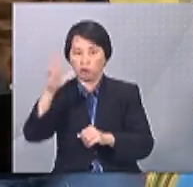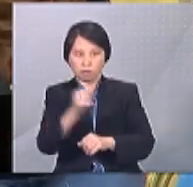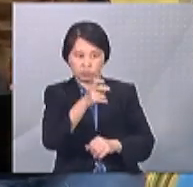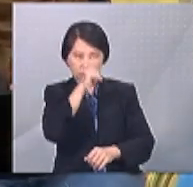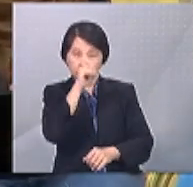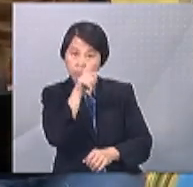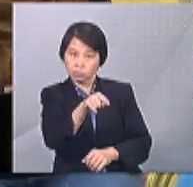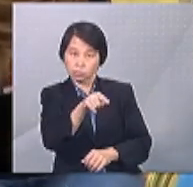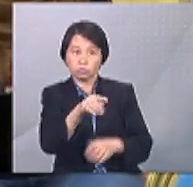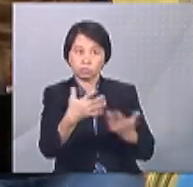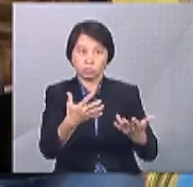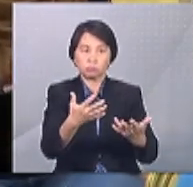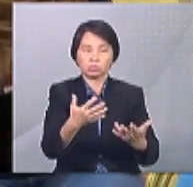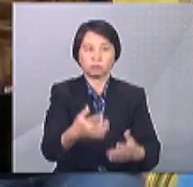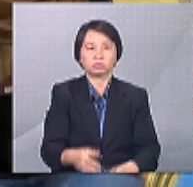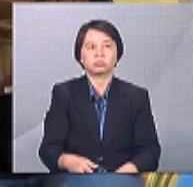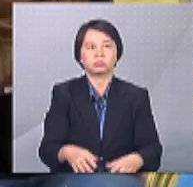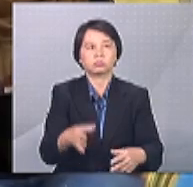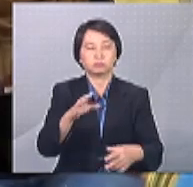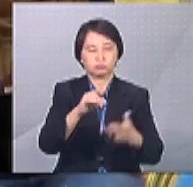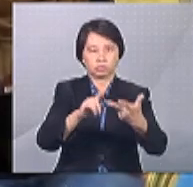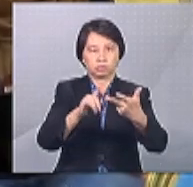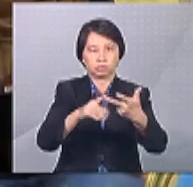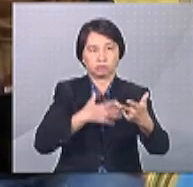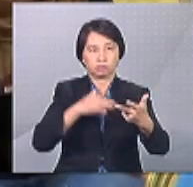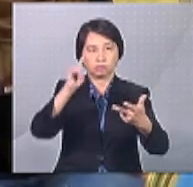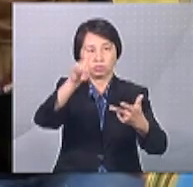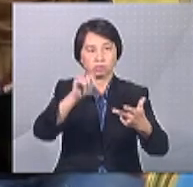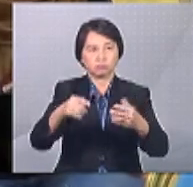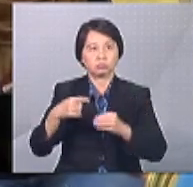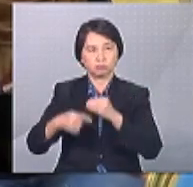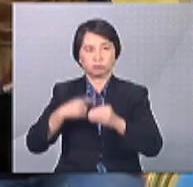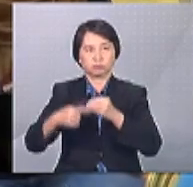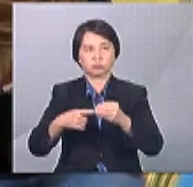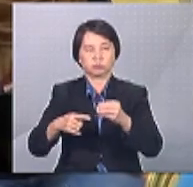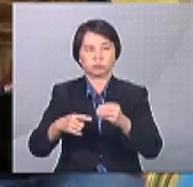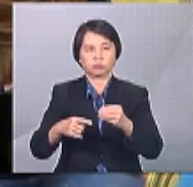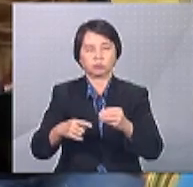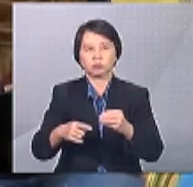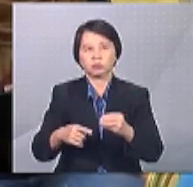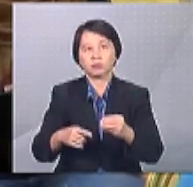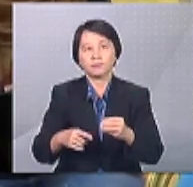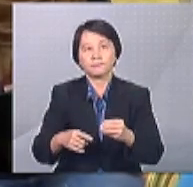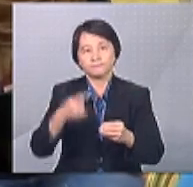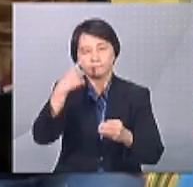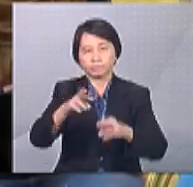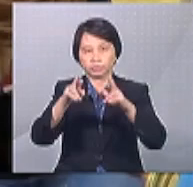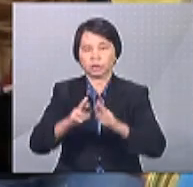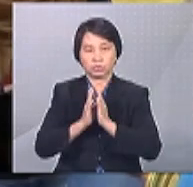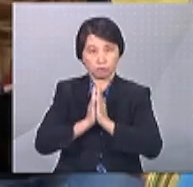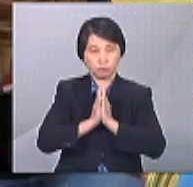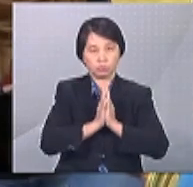itu berbagi tiga hari lagi? Soalan ketiga saya mengenai follow-up lah untuk warga Rohingya